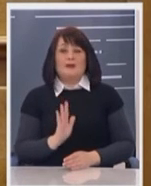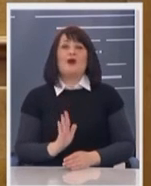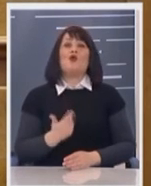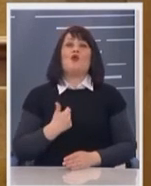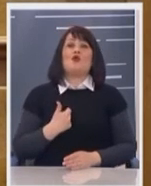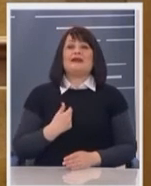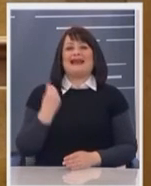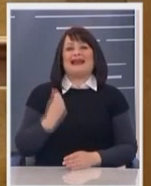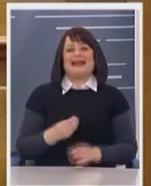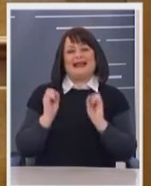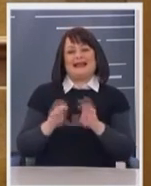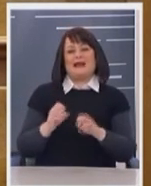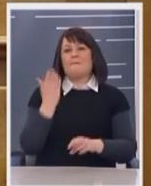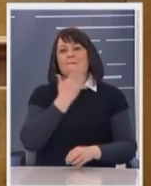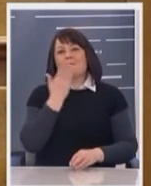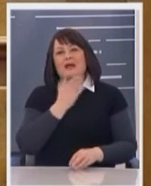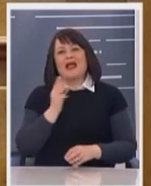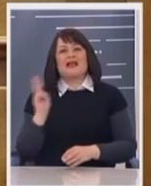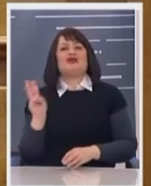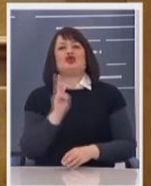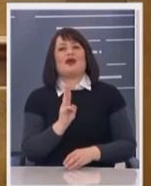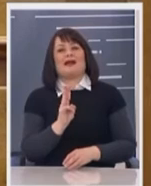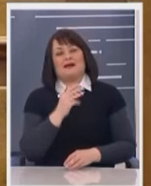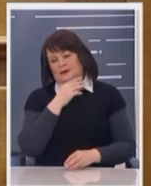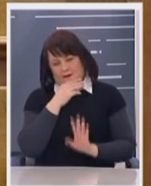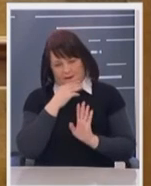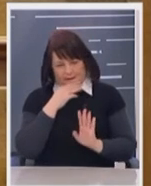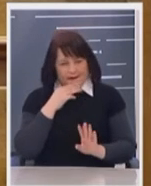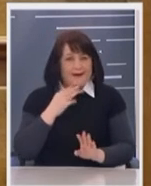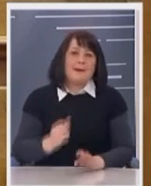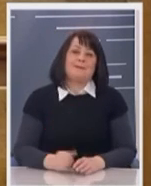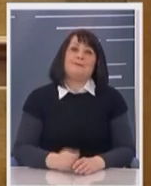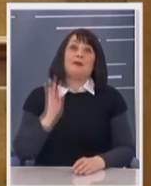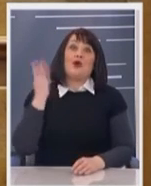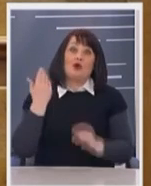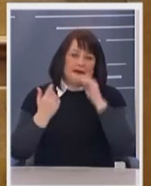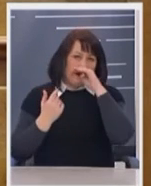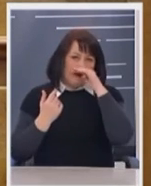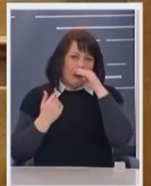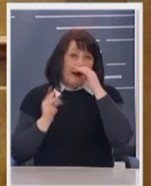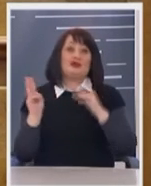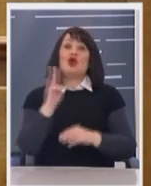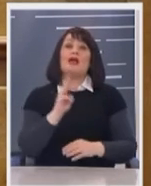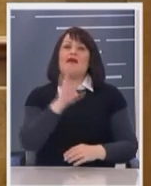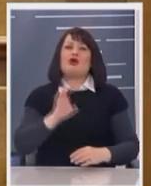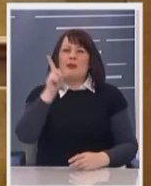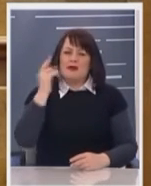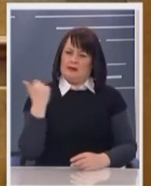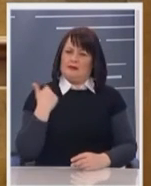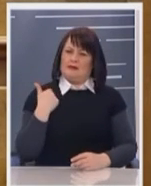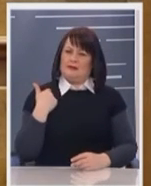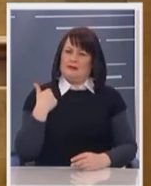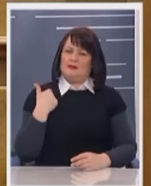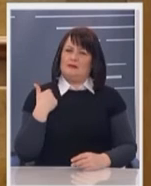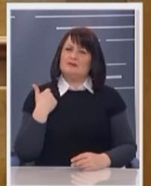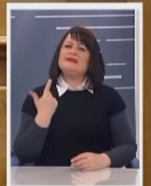δανειστών. Και θα δώσω ένα παράδειγμα. Όταν οι δανειστές μας ζήτησαν να